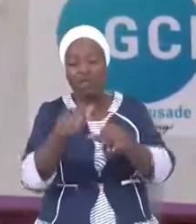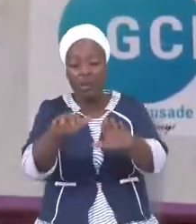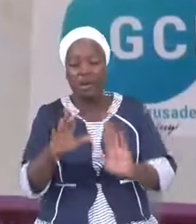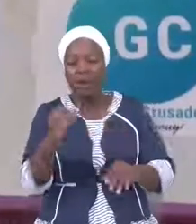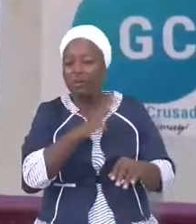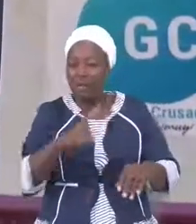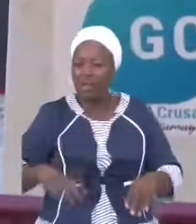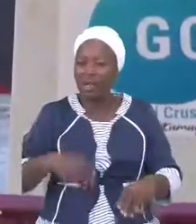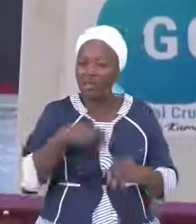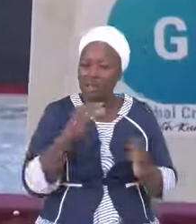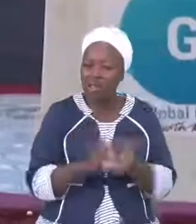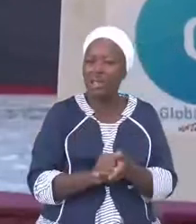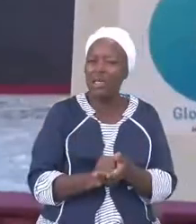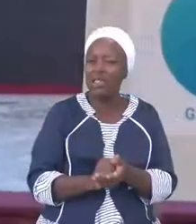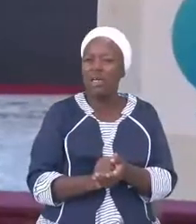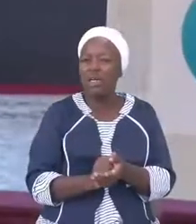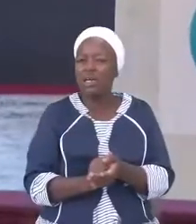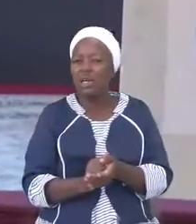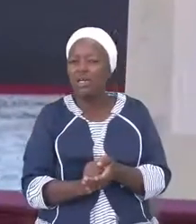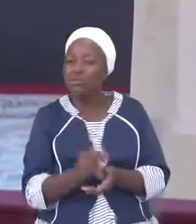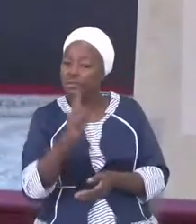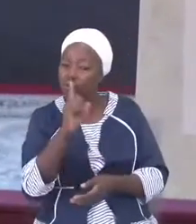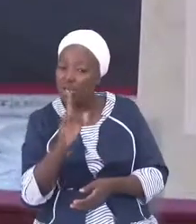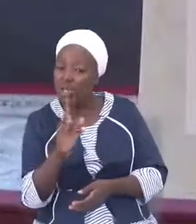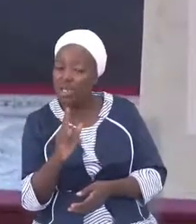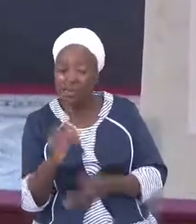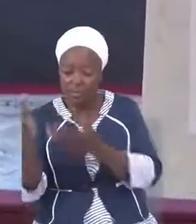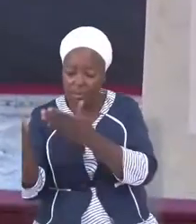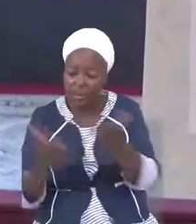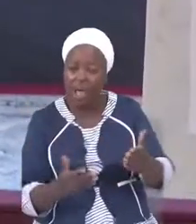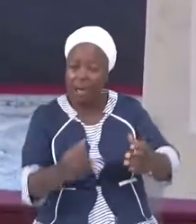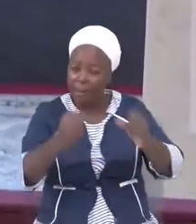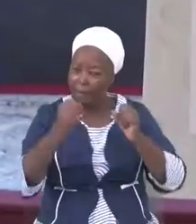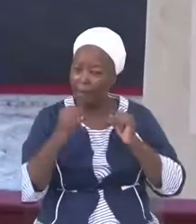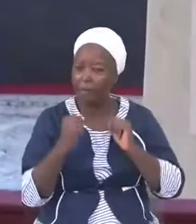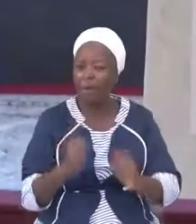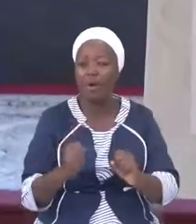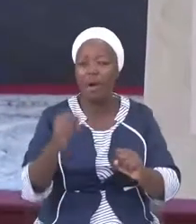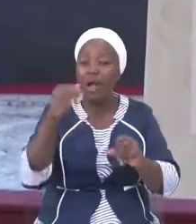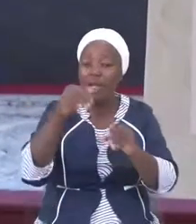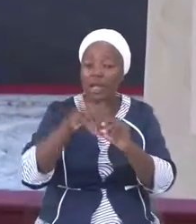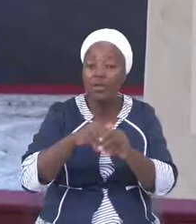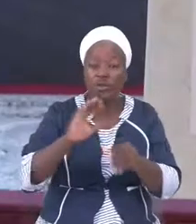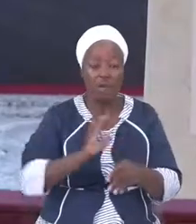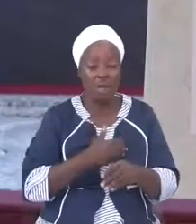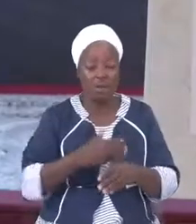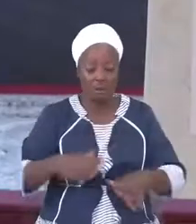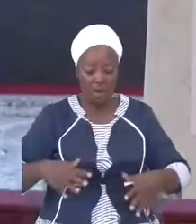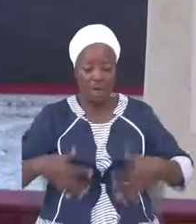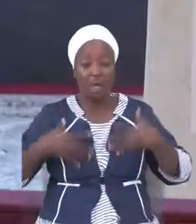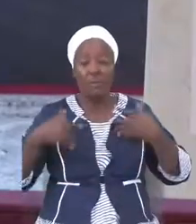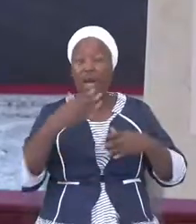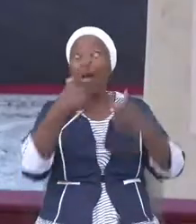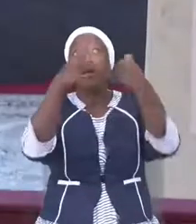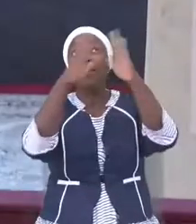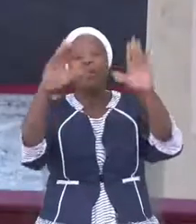cette identification avec la résurrection de Christ apporte la puissance à notre vie, le ciel